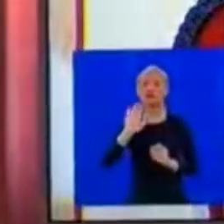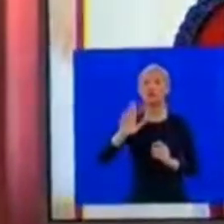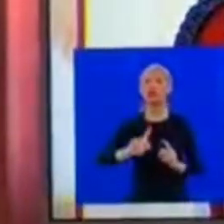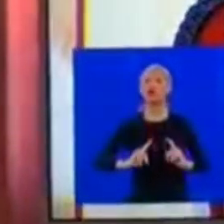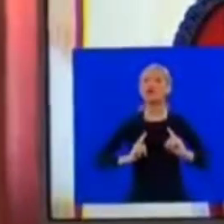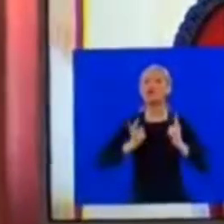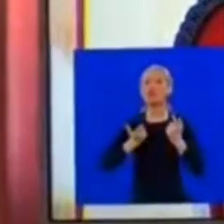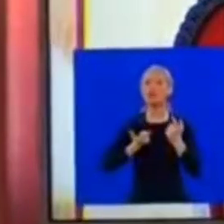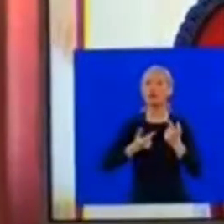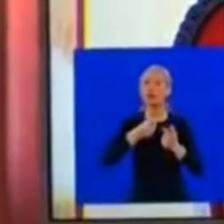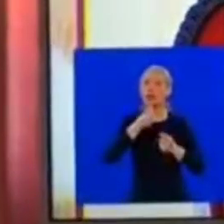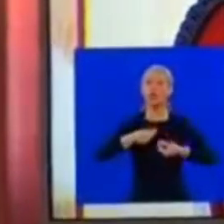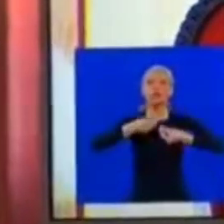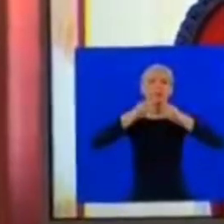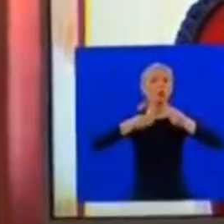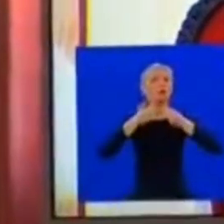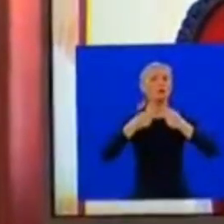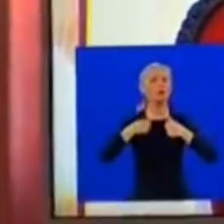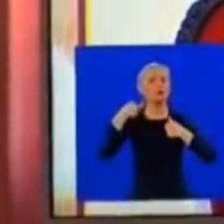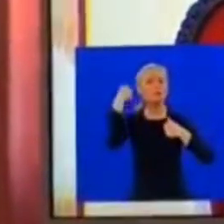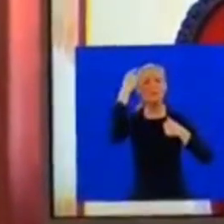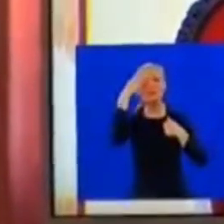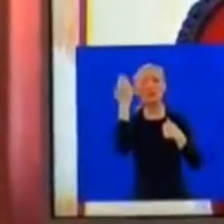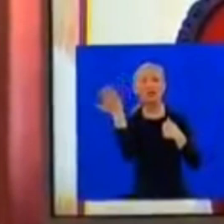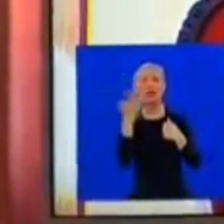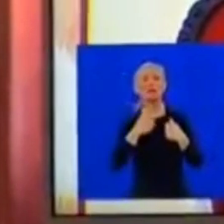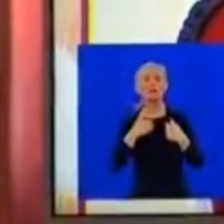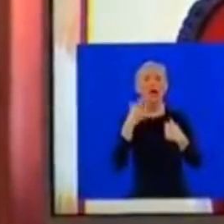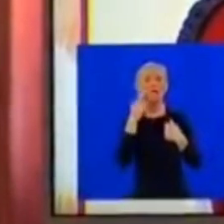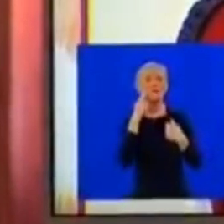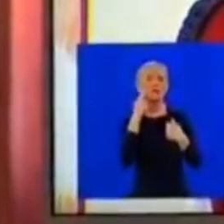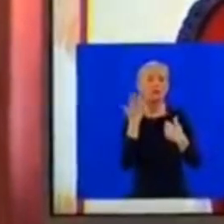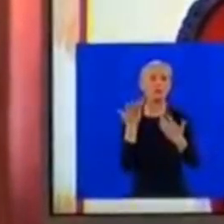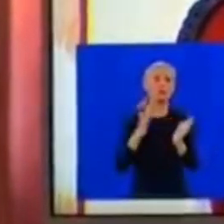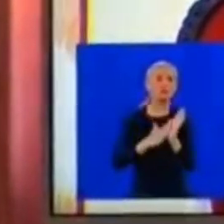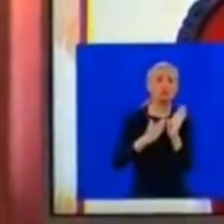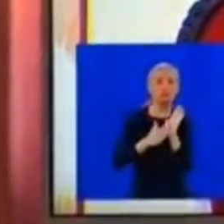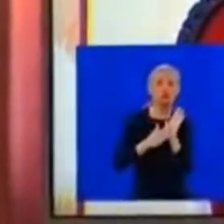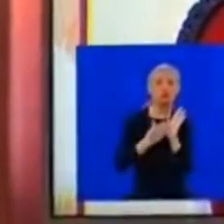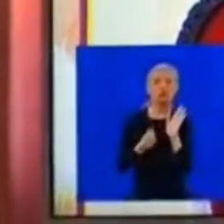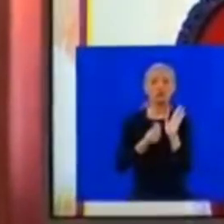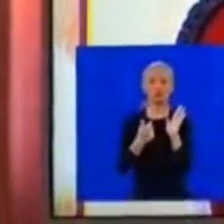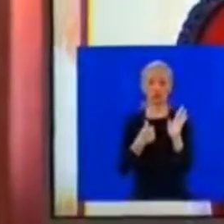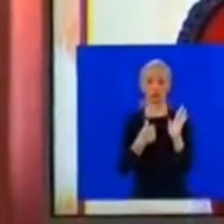propovjedi, razmišljao sam malo o tome, kad bi ja bio biskup,